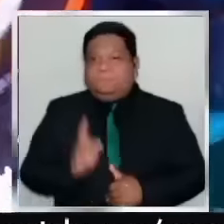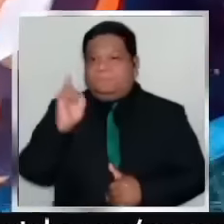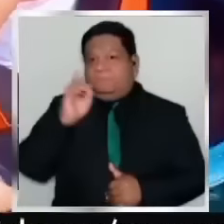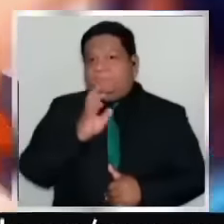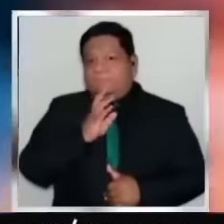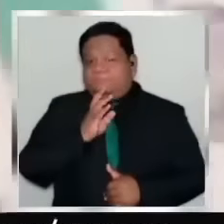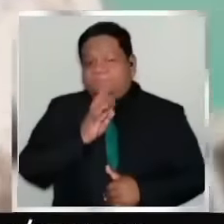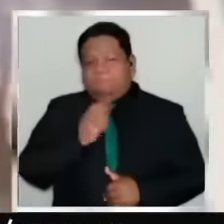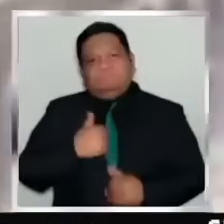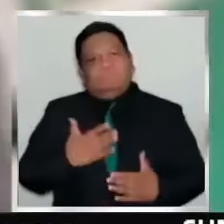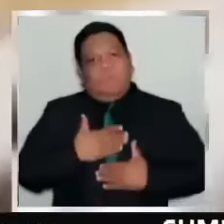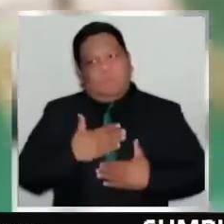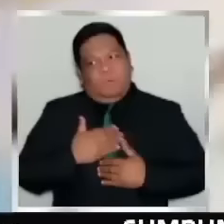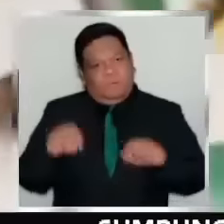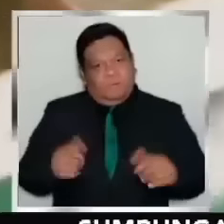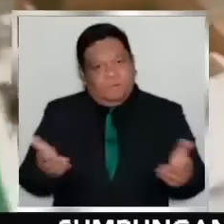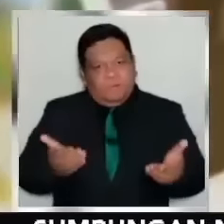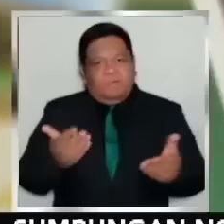nagawa ko itong...